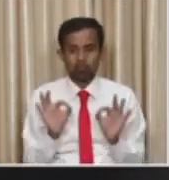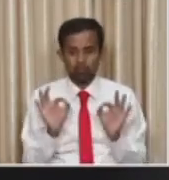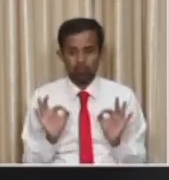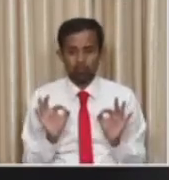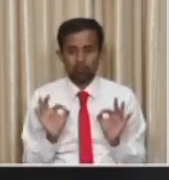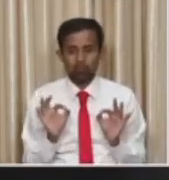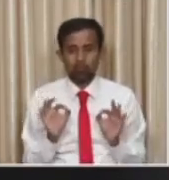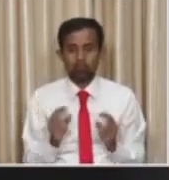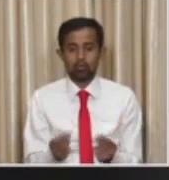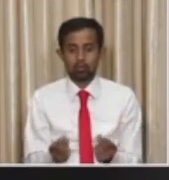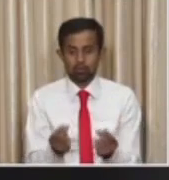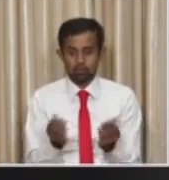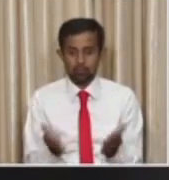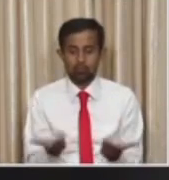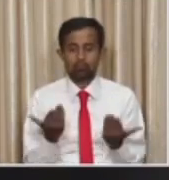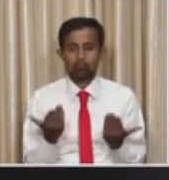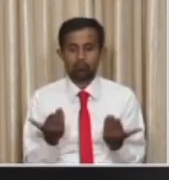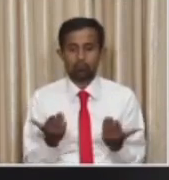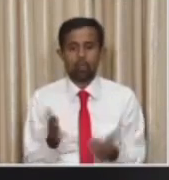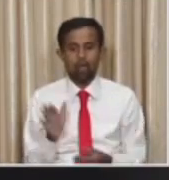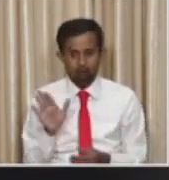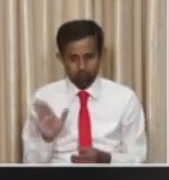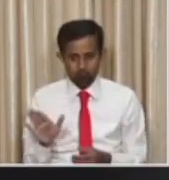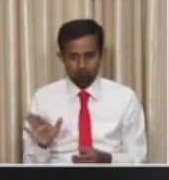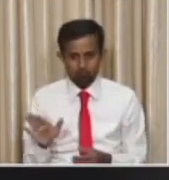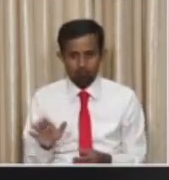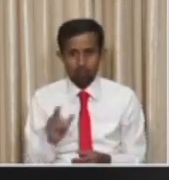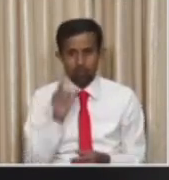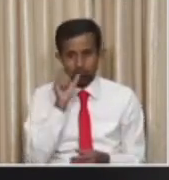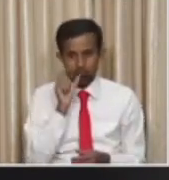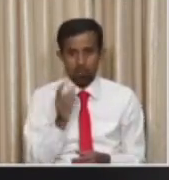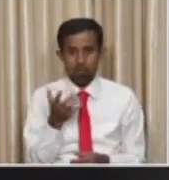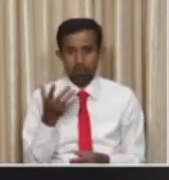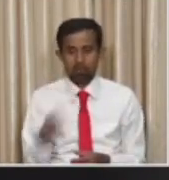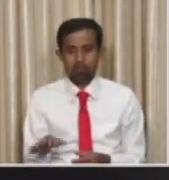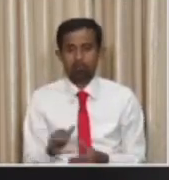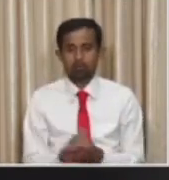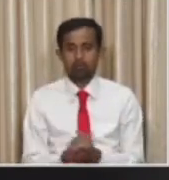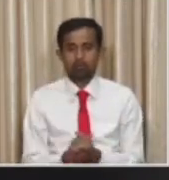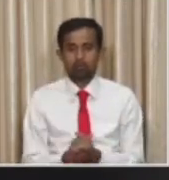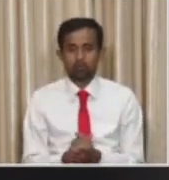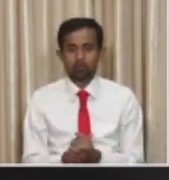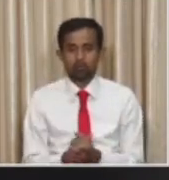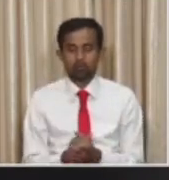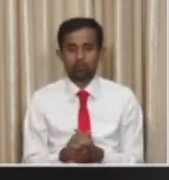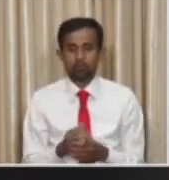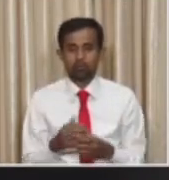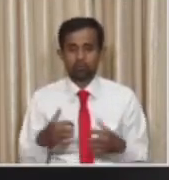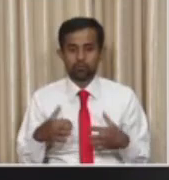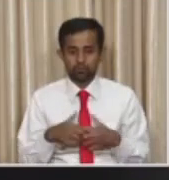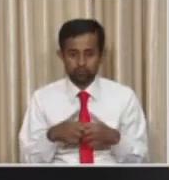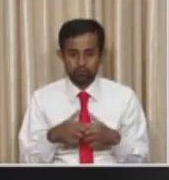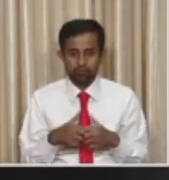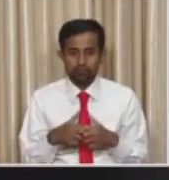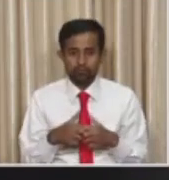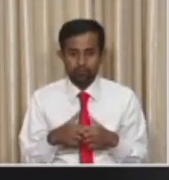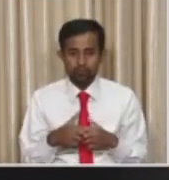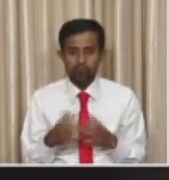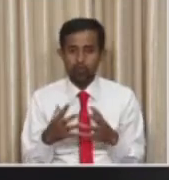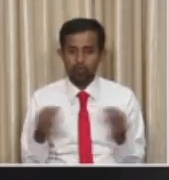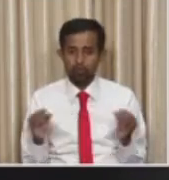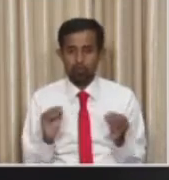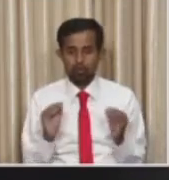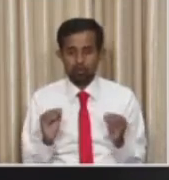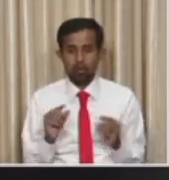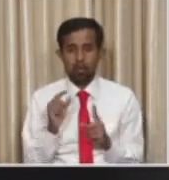භාවයක්, කාර්යක්ෂම භාවයක් තියනවාද කියලා සැලකිල්ලට අරගෙන මේ තත්ත්වය කටයුතු කරනවා නම්